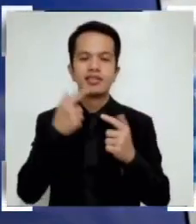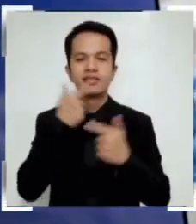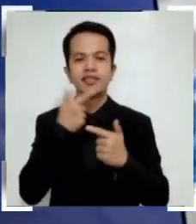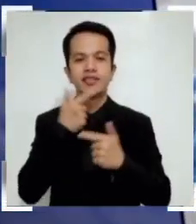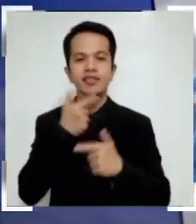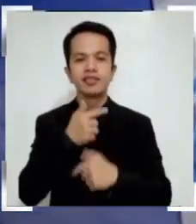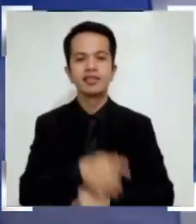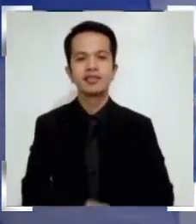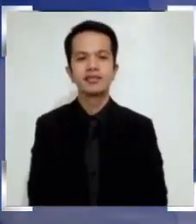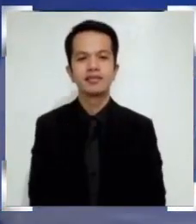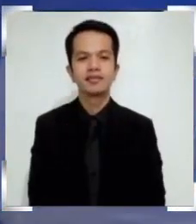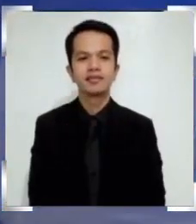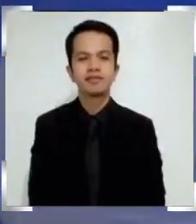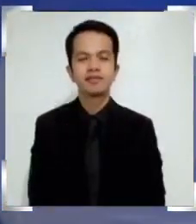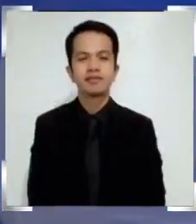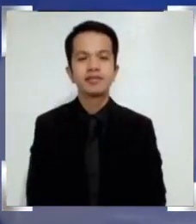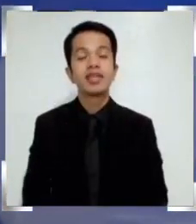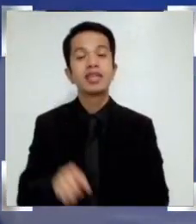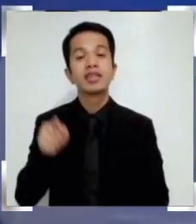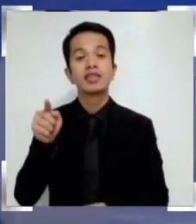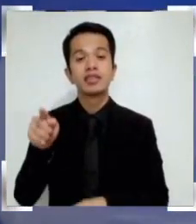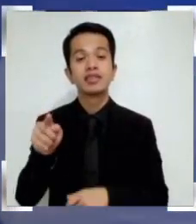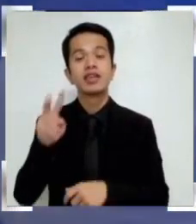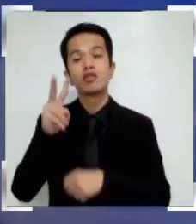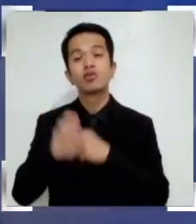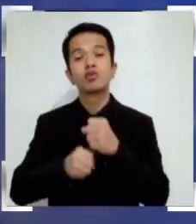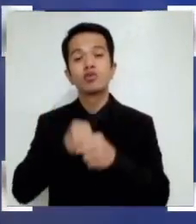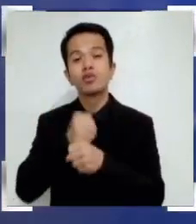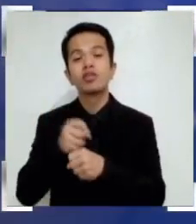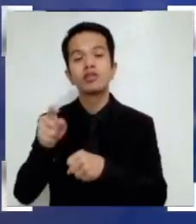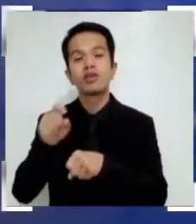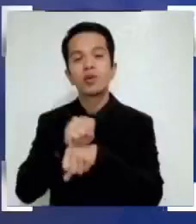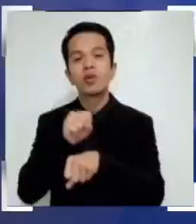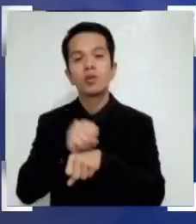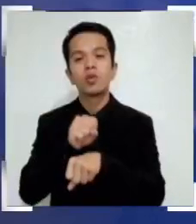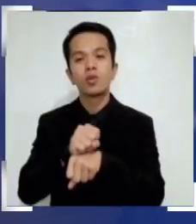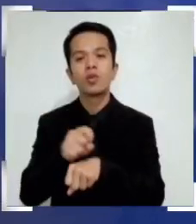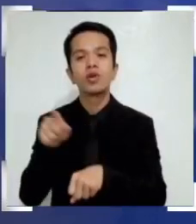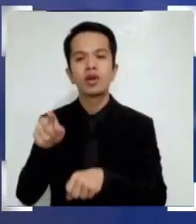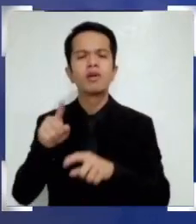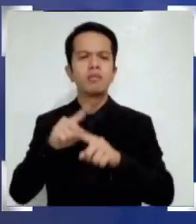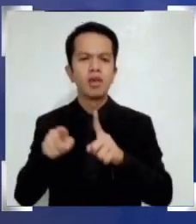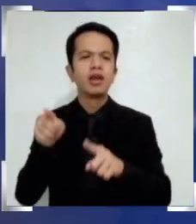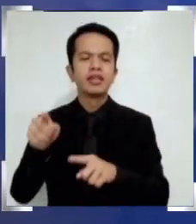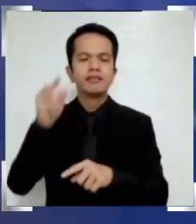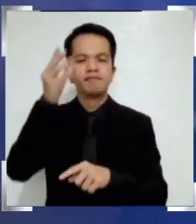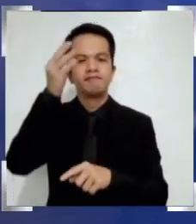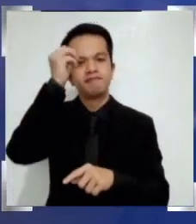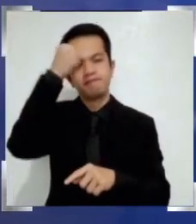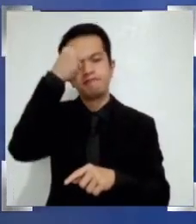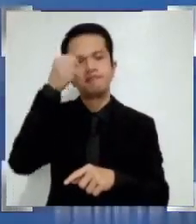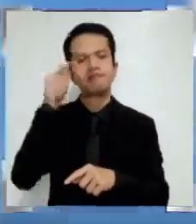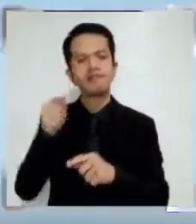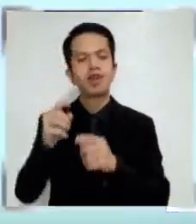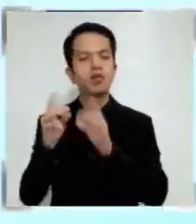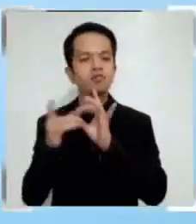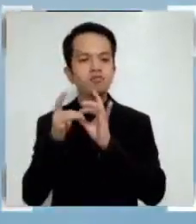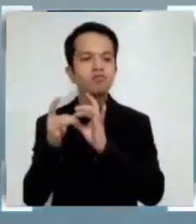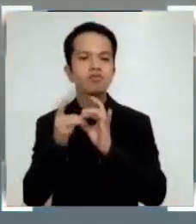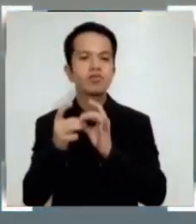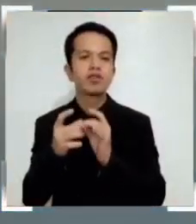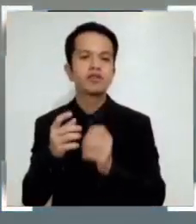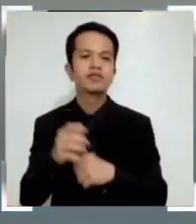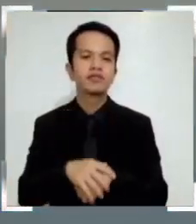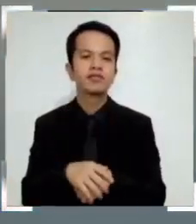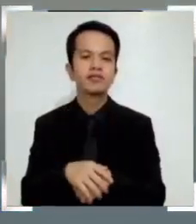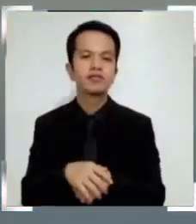Halos 2 taon lang naging empleyado sa kumpanya si King, pero tumatak sa kanila ang nabuong samahan. Maayos siyang ka-office